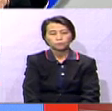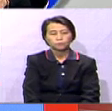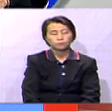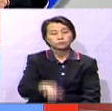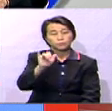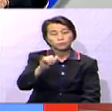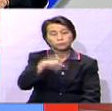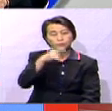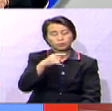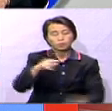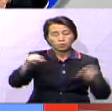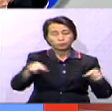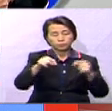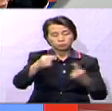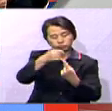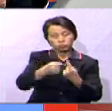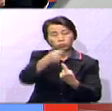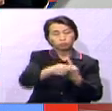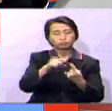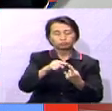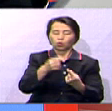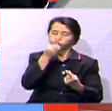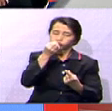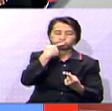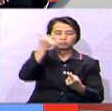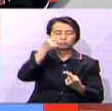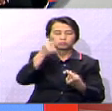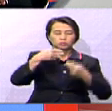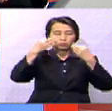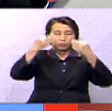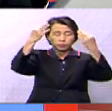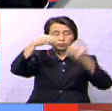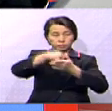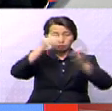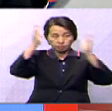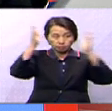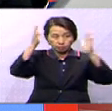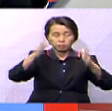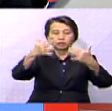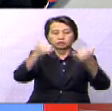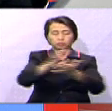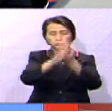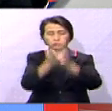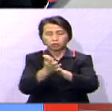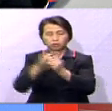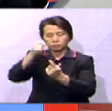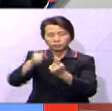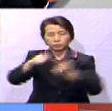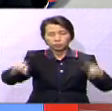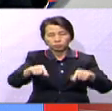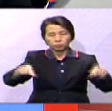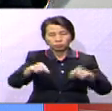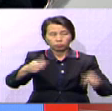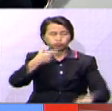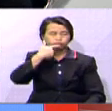Ya, sebut saja pisang goreng, umum tahu ia antara makanan popular di Malaysia. Dan kini muncul pisang goreng crispy